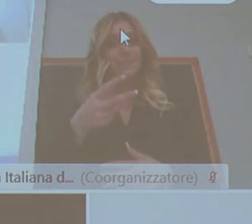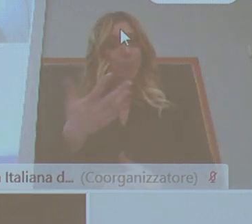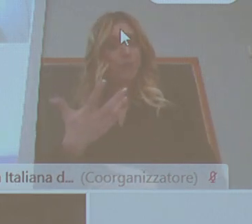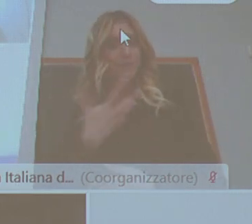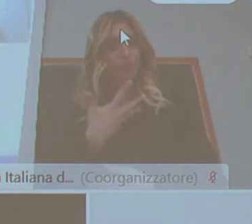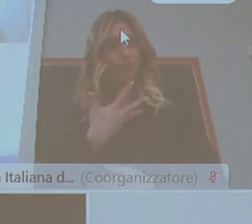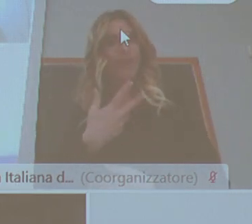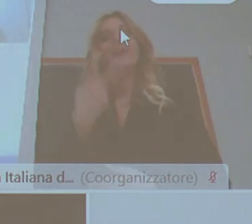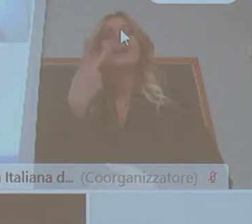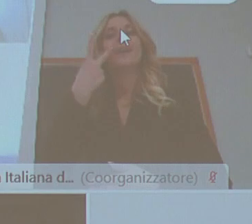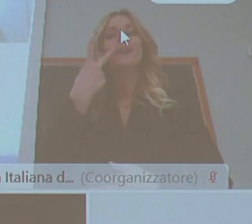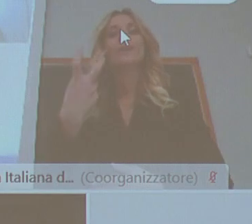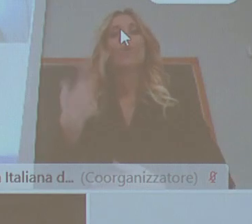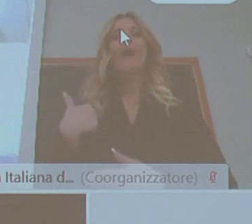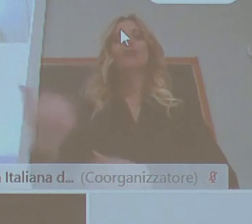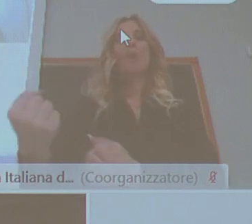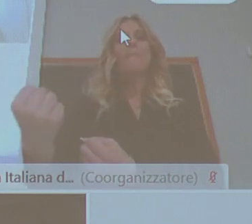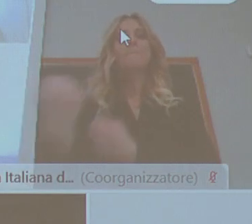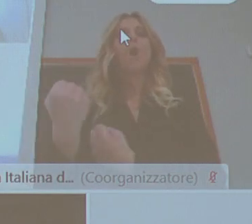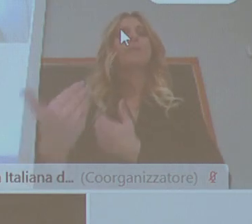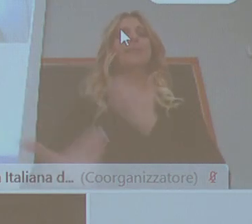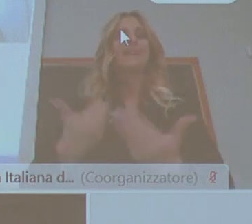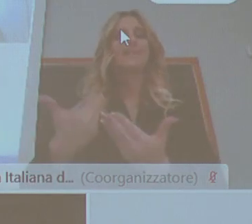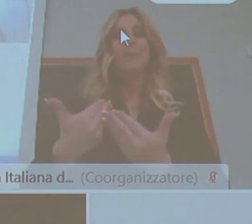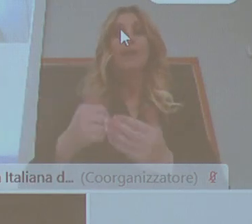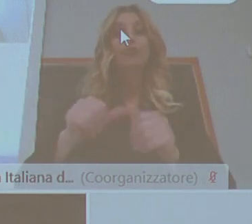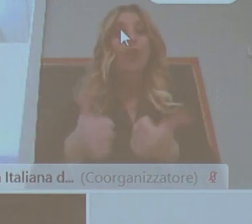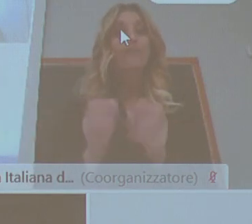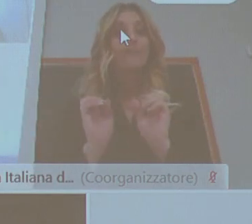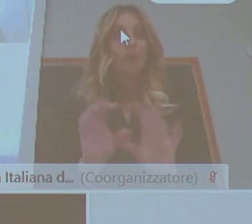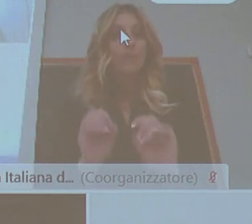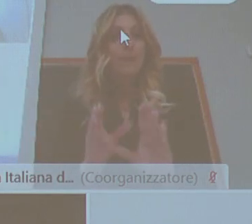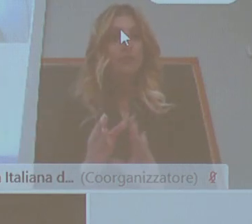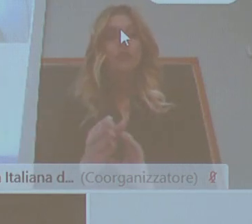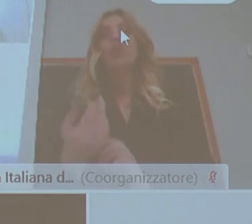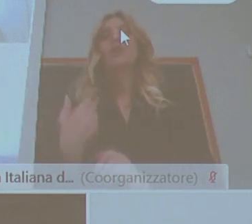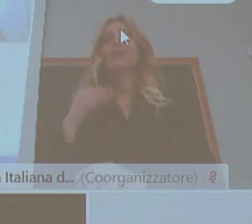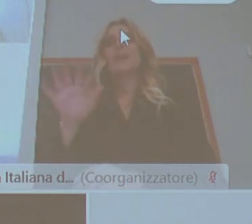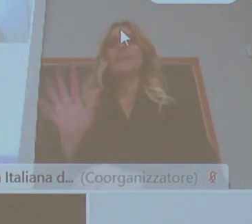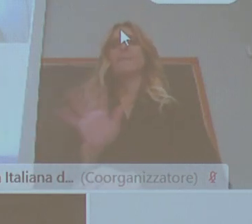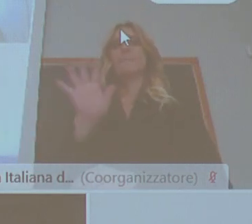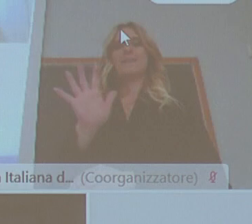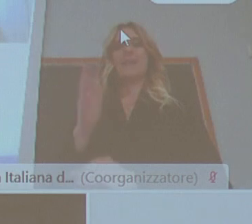sul fronte potenziamento della formazione? Perché mi pare che sia una